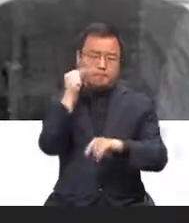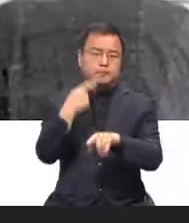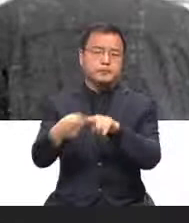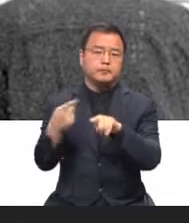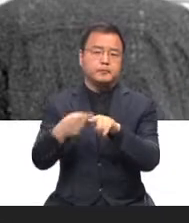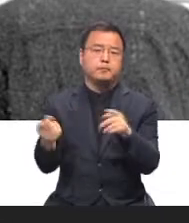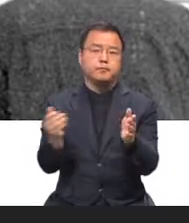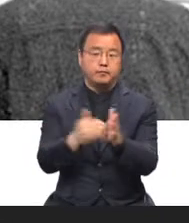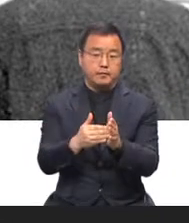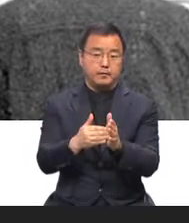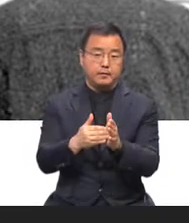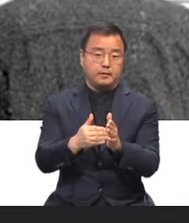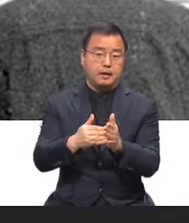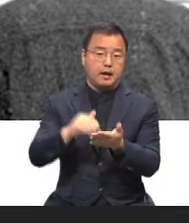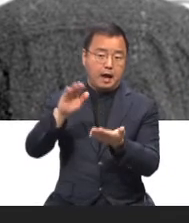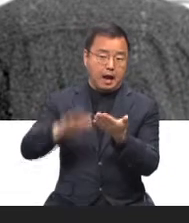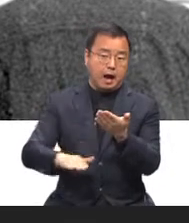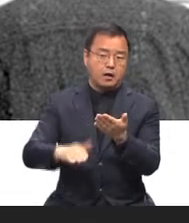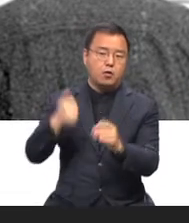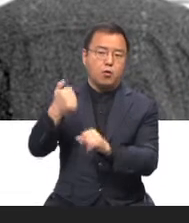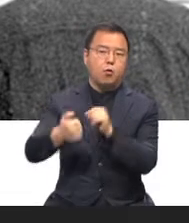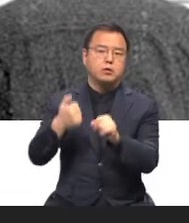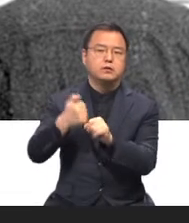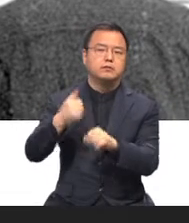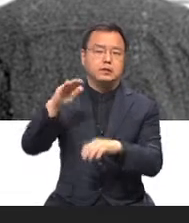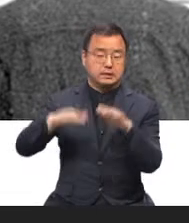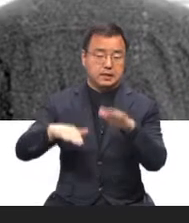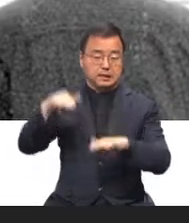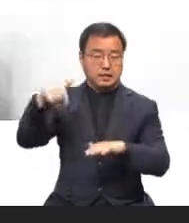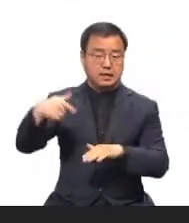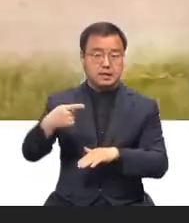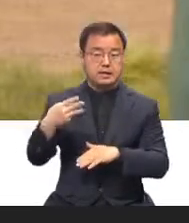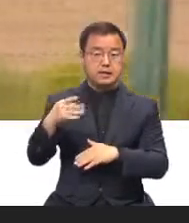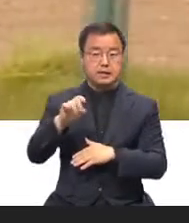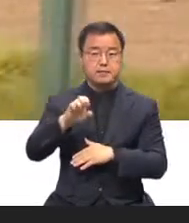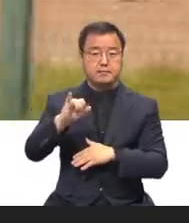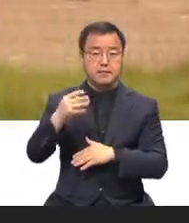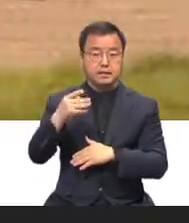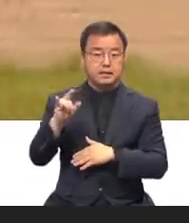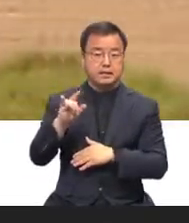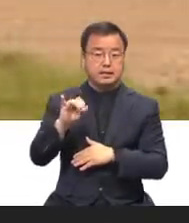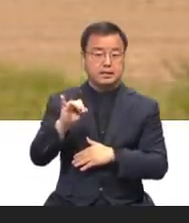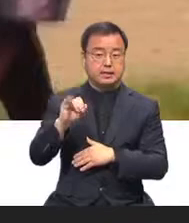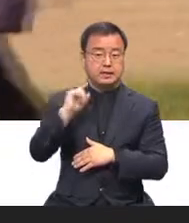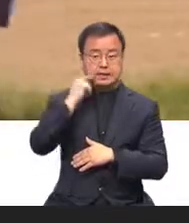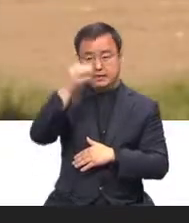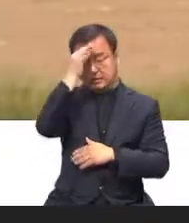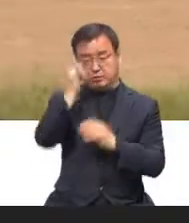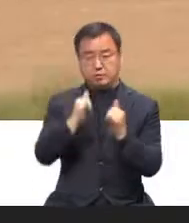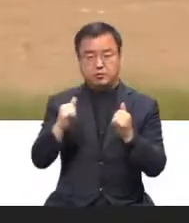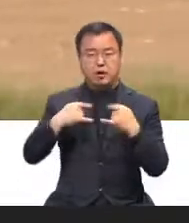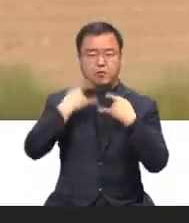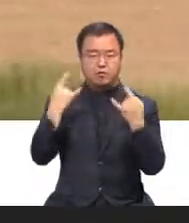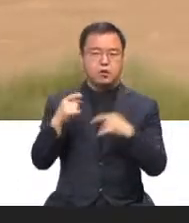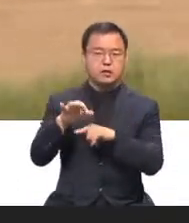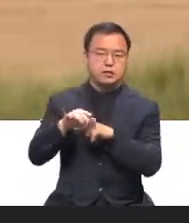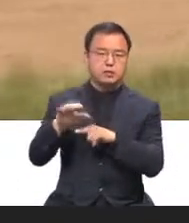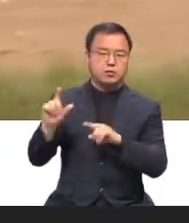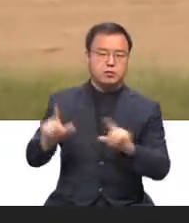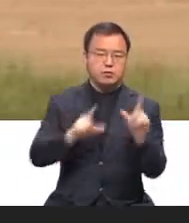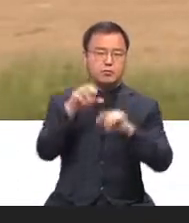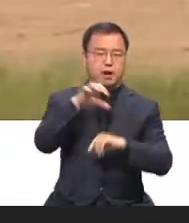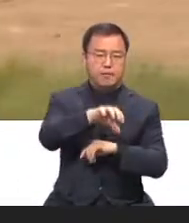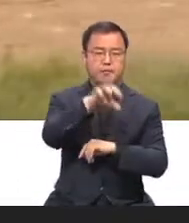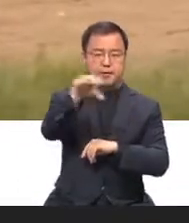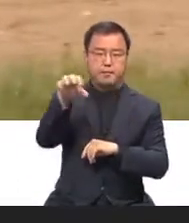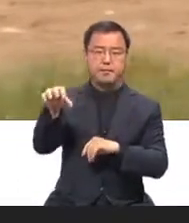아래로 50년 넘게 차이가 나는 그 그래피티 아티스트 jr 과 프랑스 시골 마을을 여행하면서 동네에 벽에